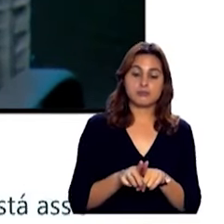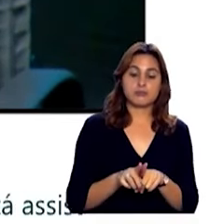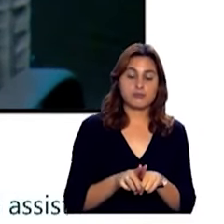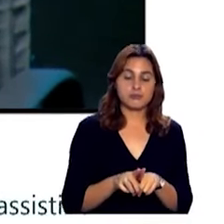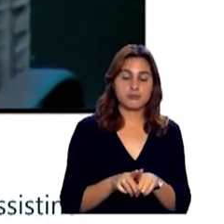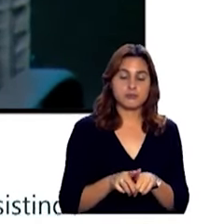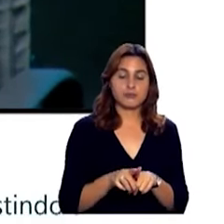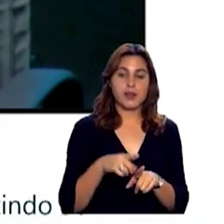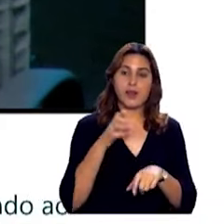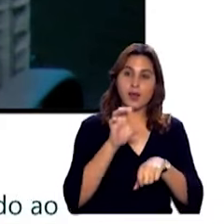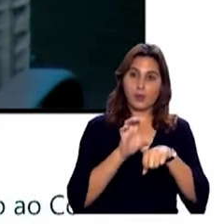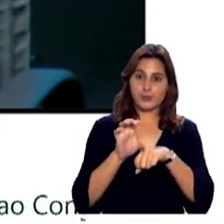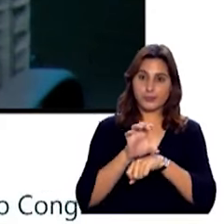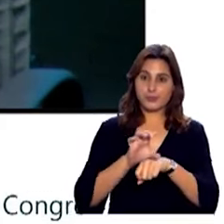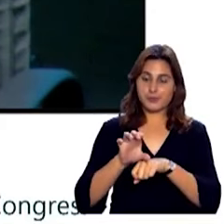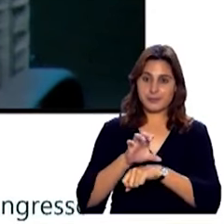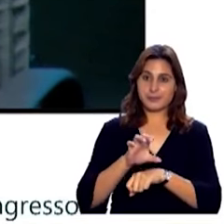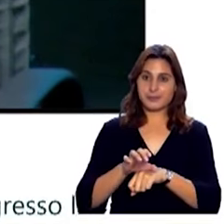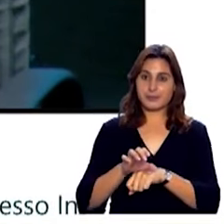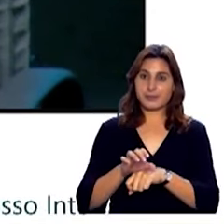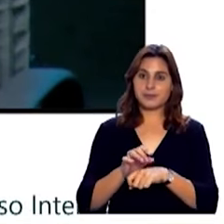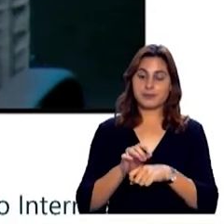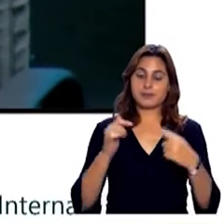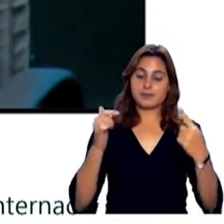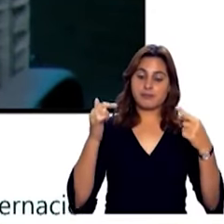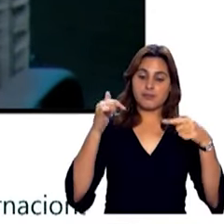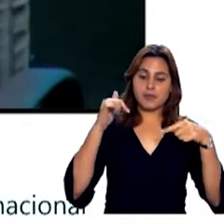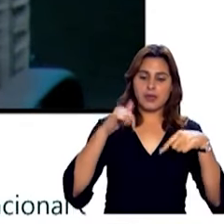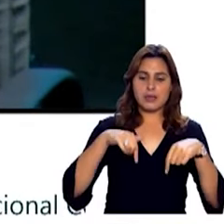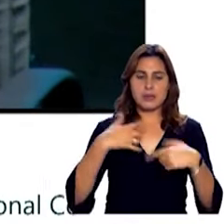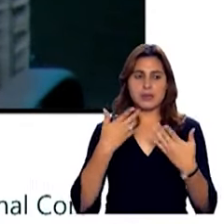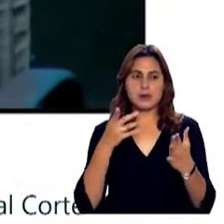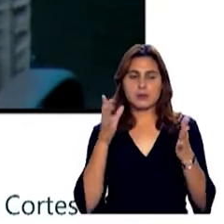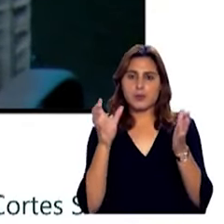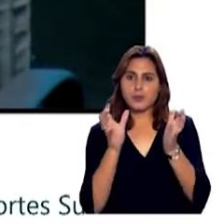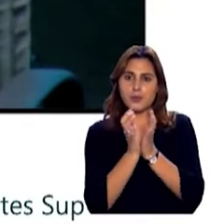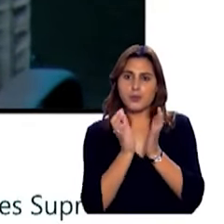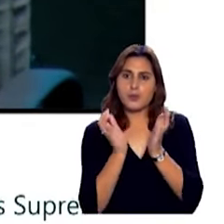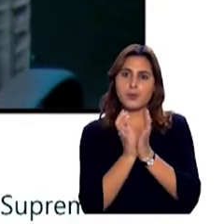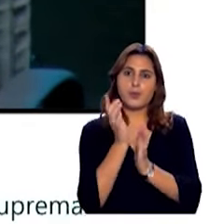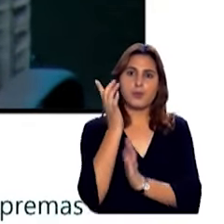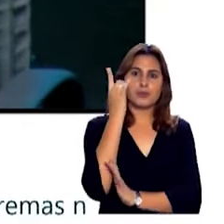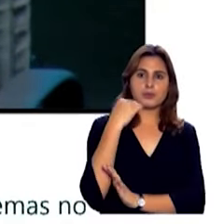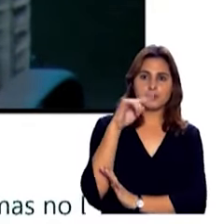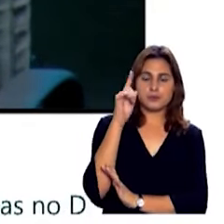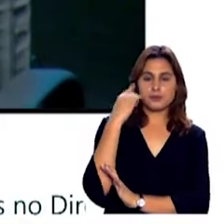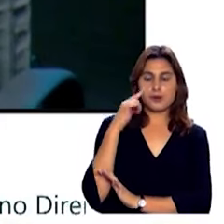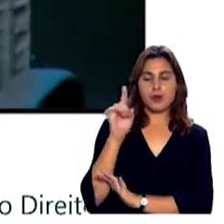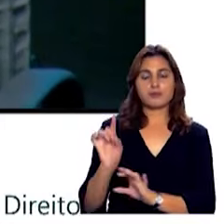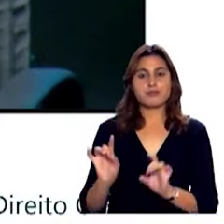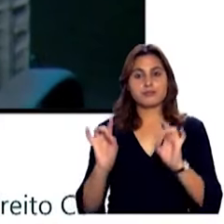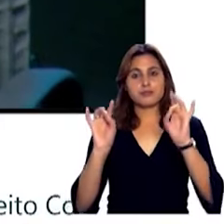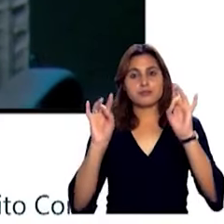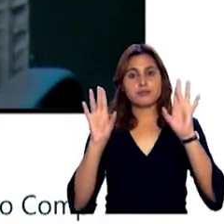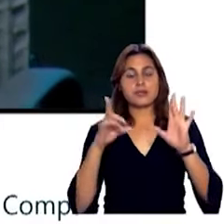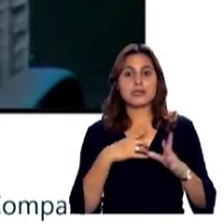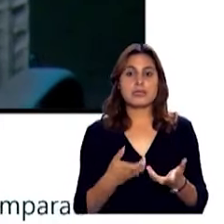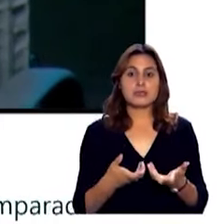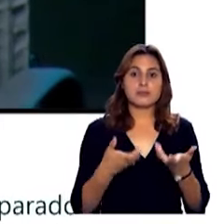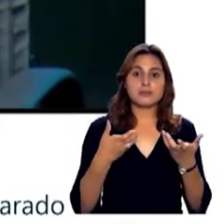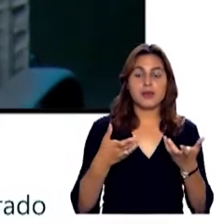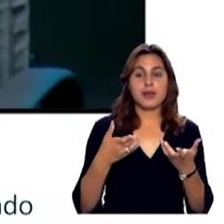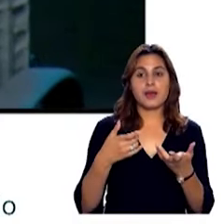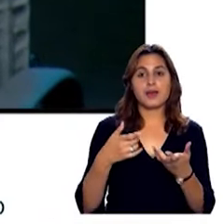de Corps de groupe d'avocat spécial on les appelait à l'époque les avocats au